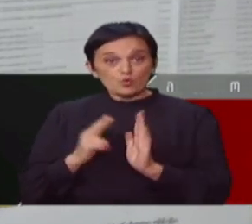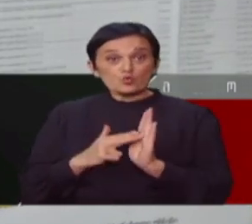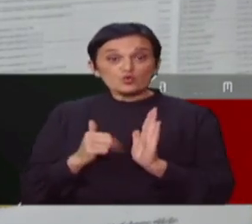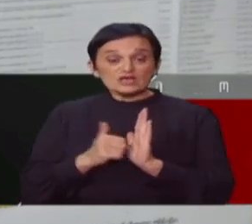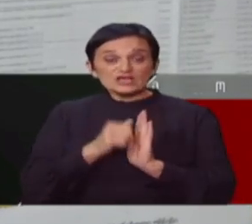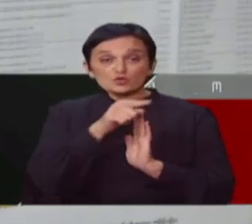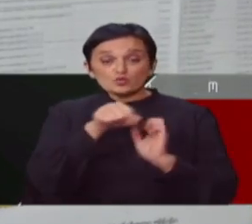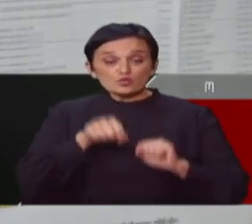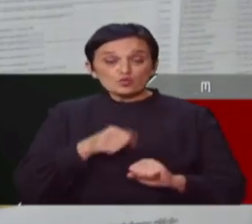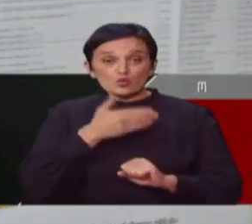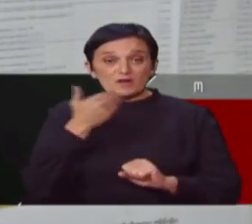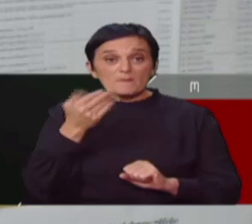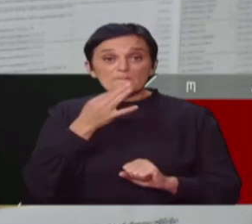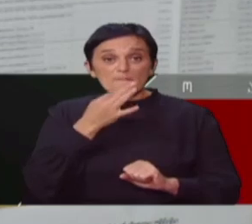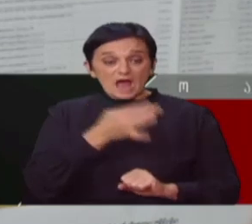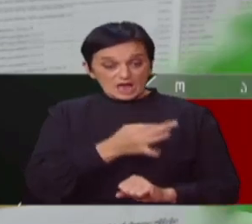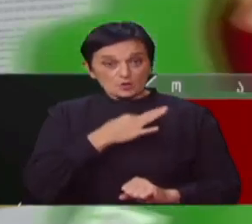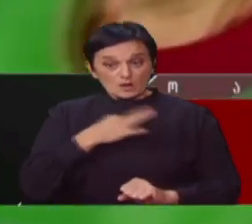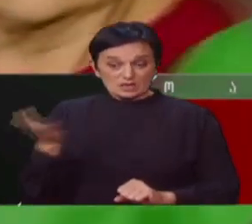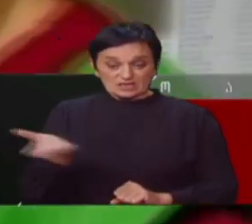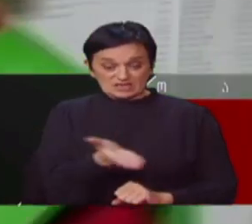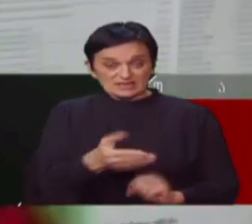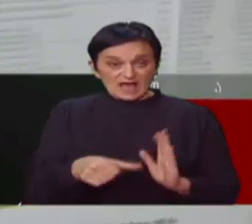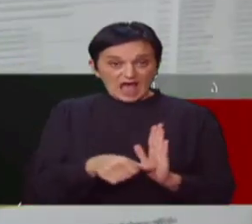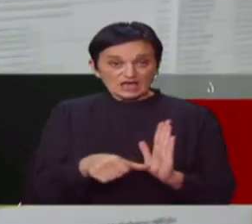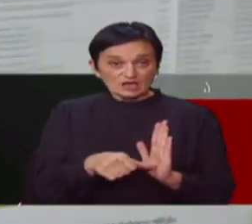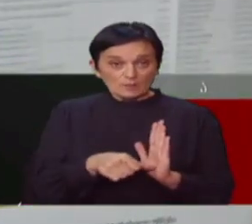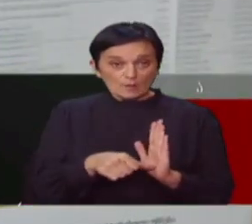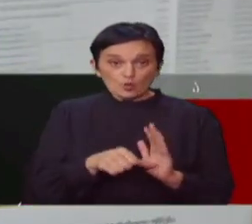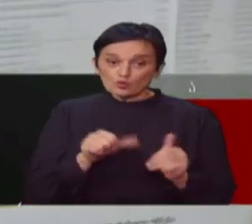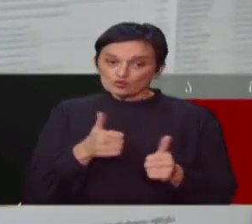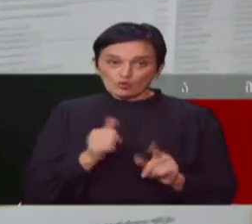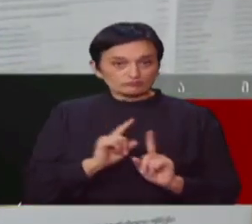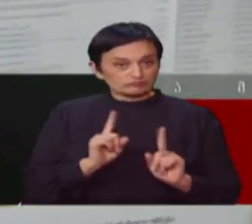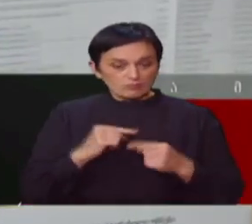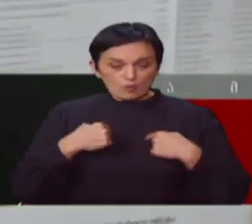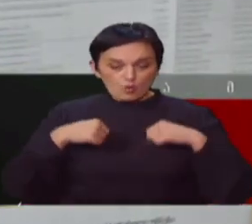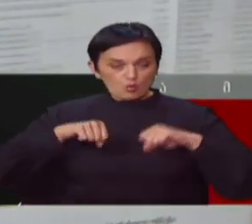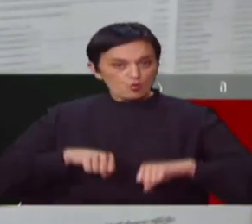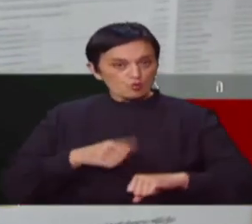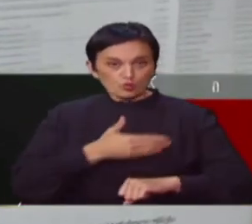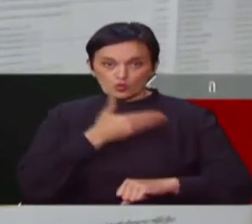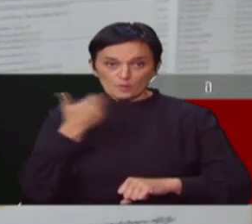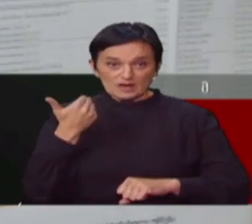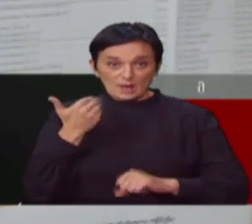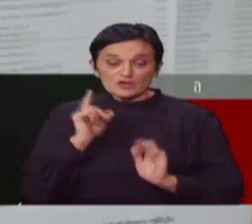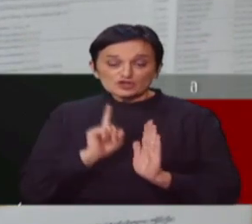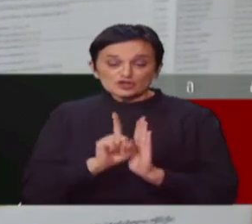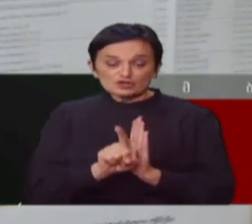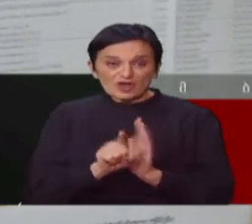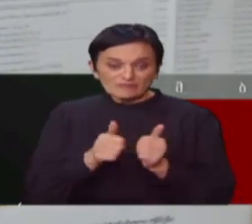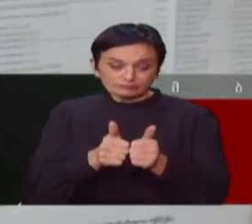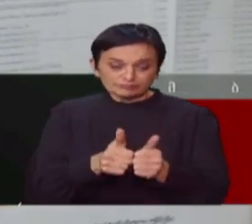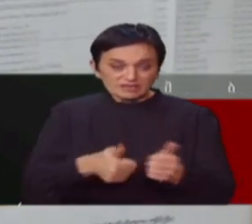არ გაქვთ უფლება. Მე მიმითითა, რომ მაშინ თქვენ დაეხმარეთო. Როგორ გეკადრებათ? Არც მე არ მაქვს უფლება, შევიდე და